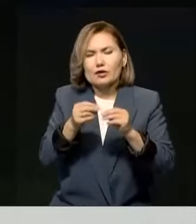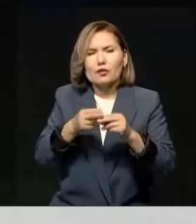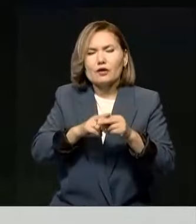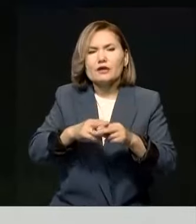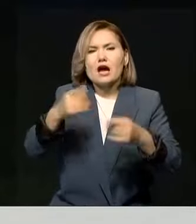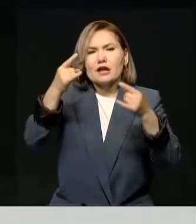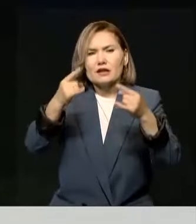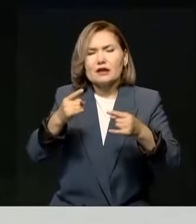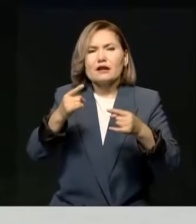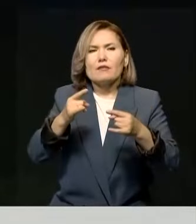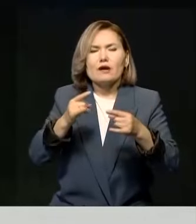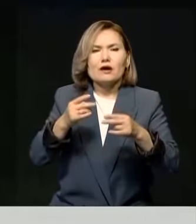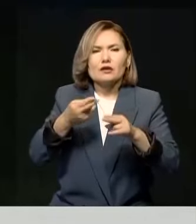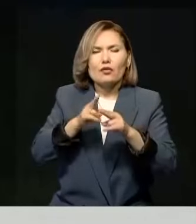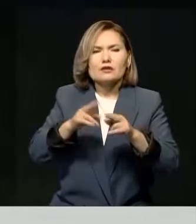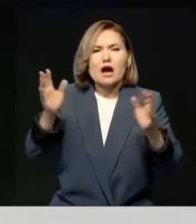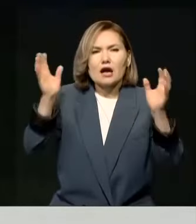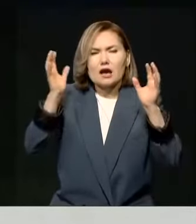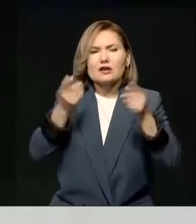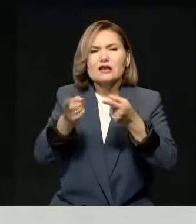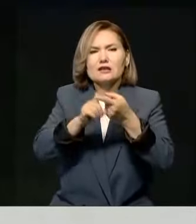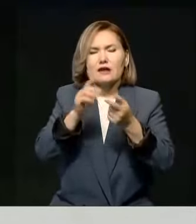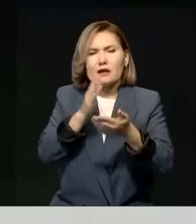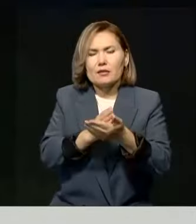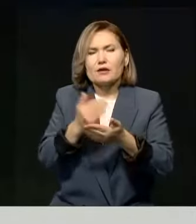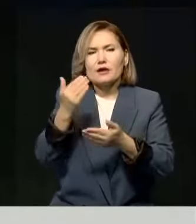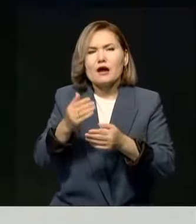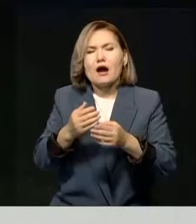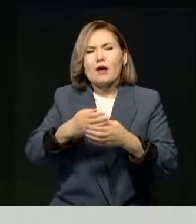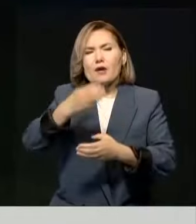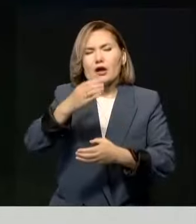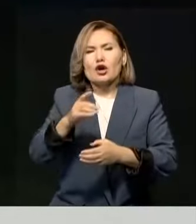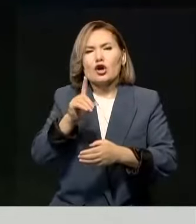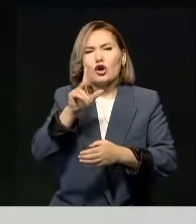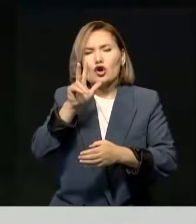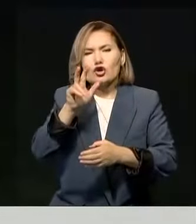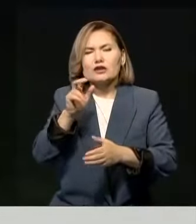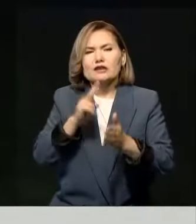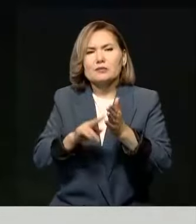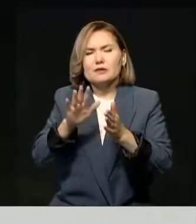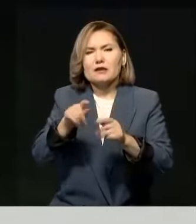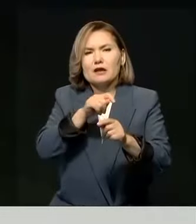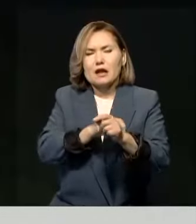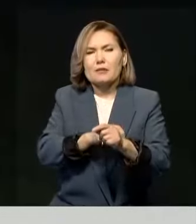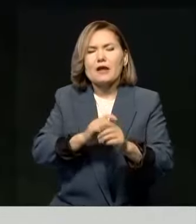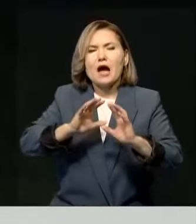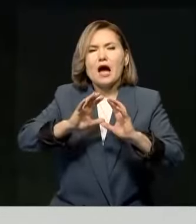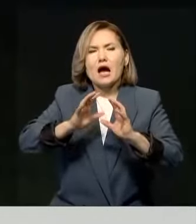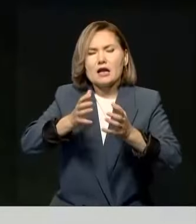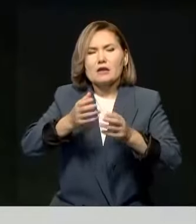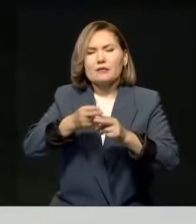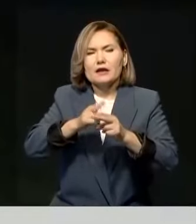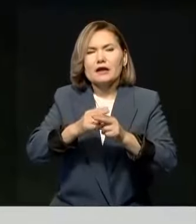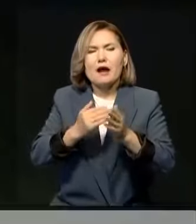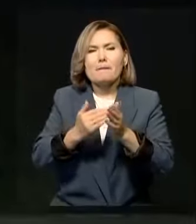қамтамасыз етеді. Бұл мұнараның жалпы биіктігі 375 метр. Ол әлемдегі ең биік 50